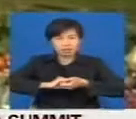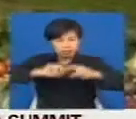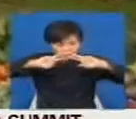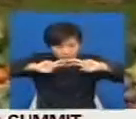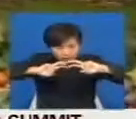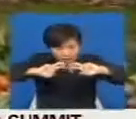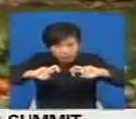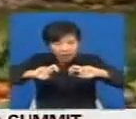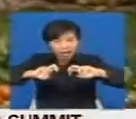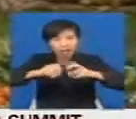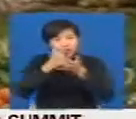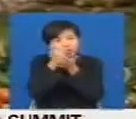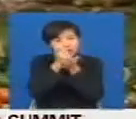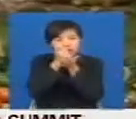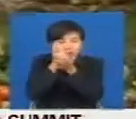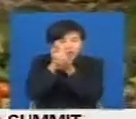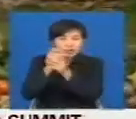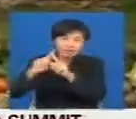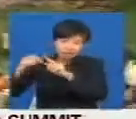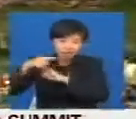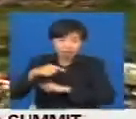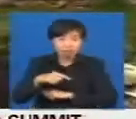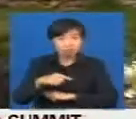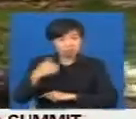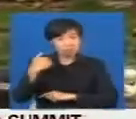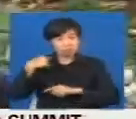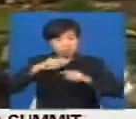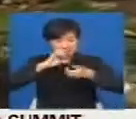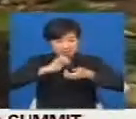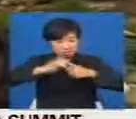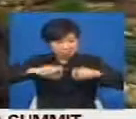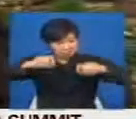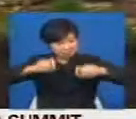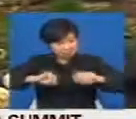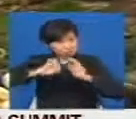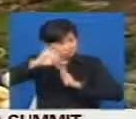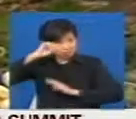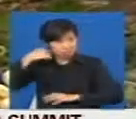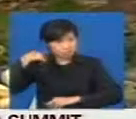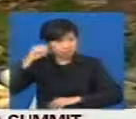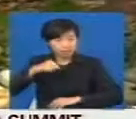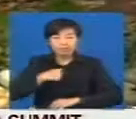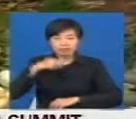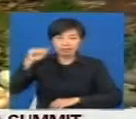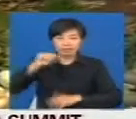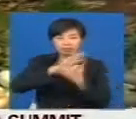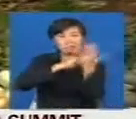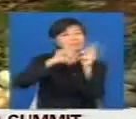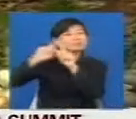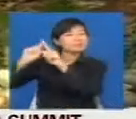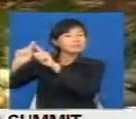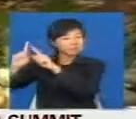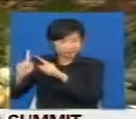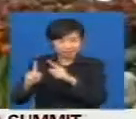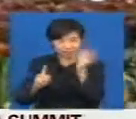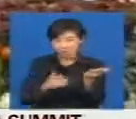ยามทุกข์ซึ่งกันและกันอะไรเงี้ย รวมถึงจะมีปฏิญญาเชียงใหม่ด้วย ครับก็เป็นข้อตกลงที่ได้สรุปกันจากการประชุมสัมมนานะ